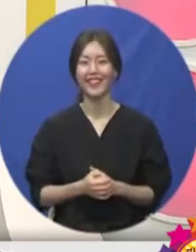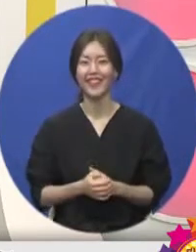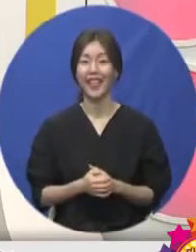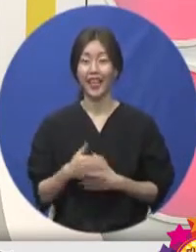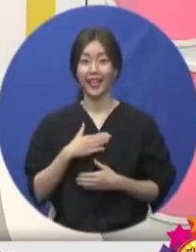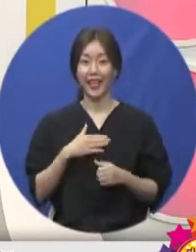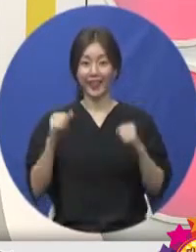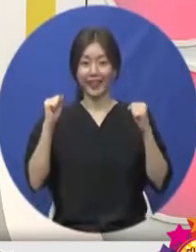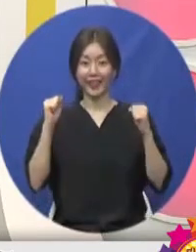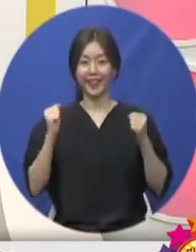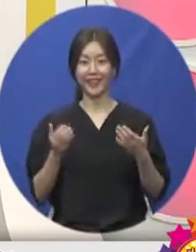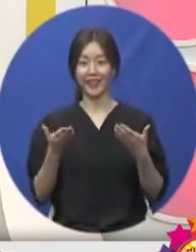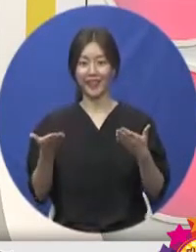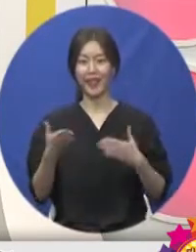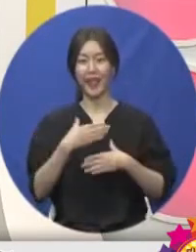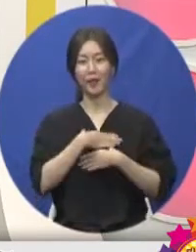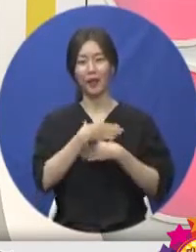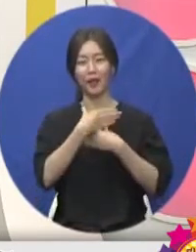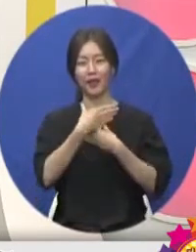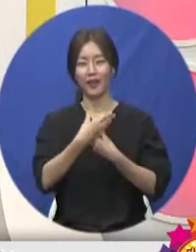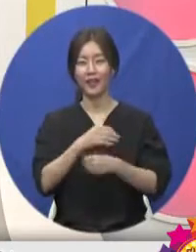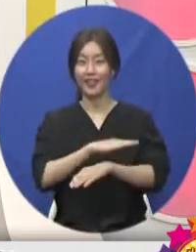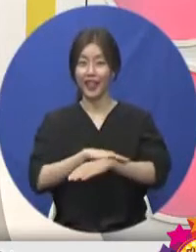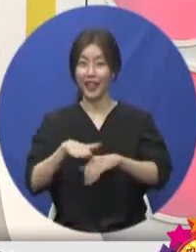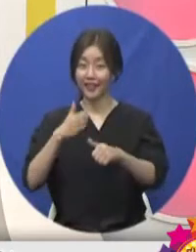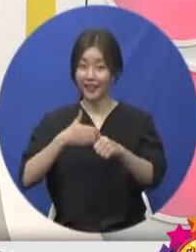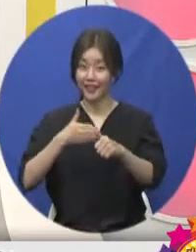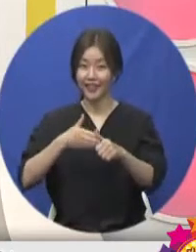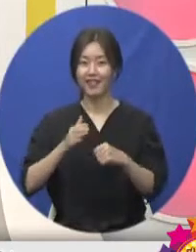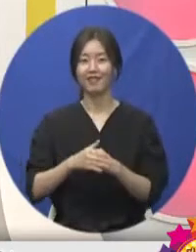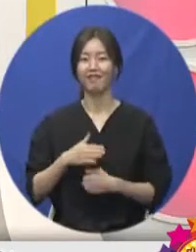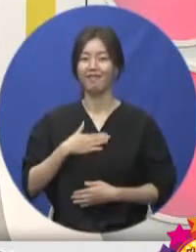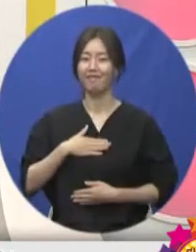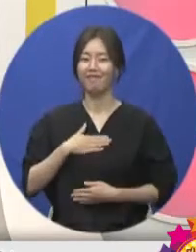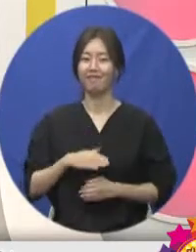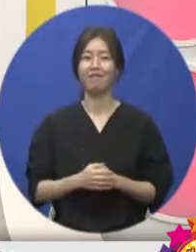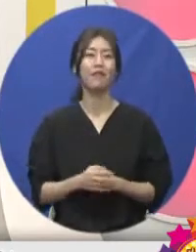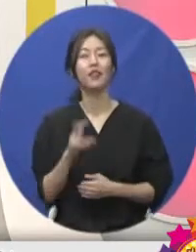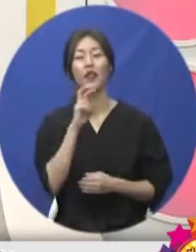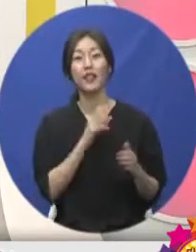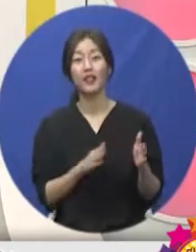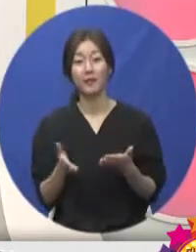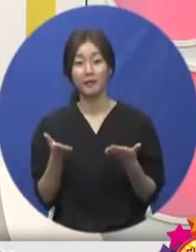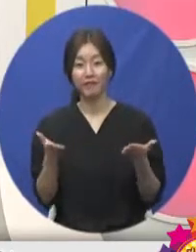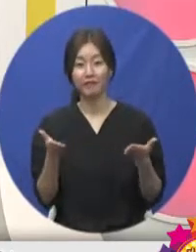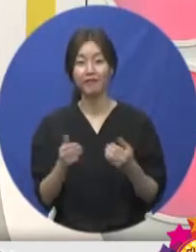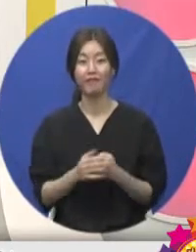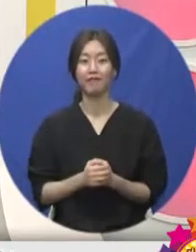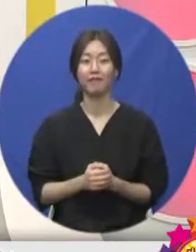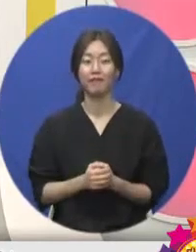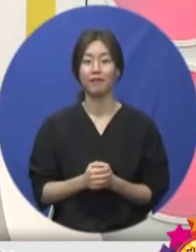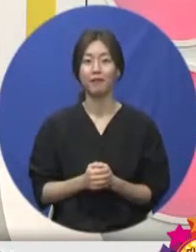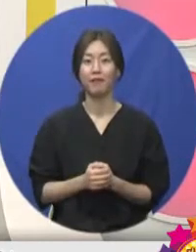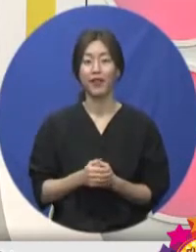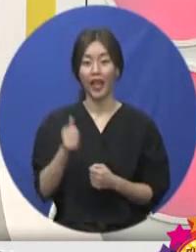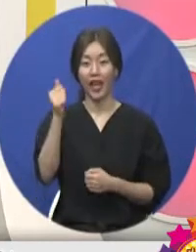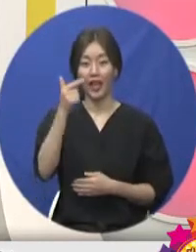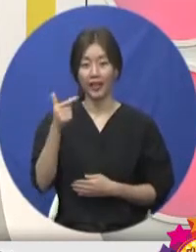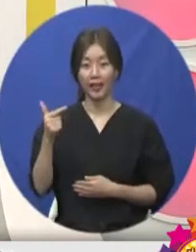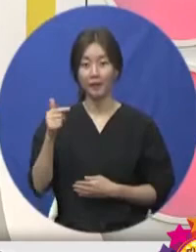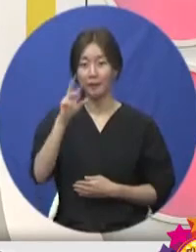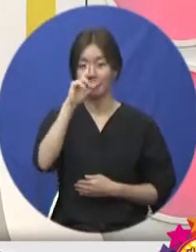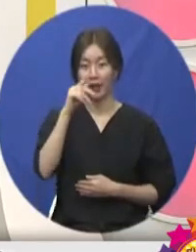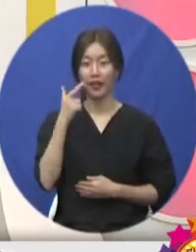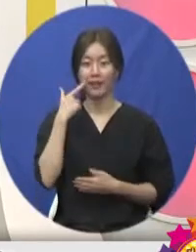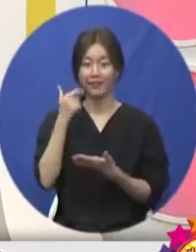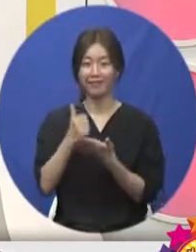저희가 사랑해. 응원 드릴 테니까 예. 편안하게 불러 주세요. 예. 예. 네. 음악 드리겠습니다. 자, 하남시의